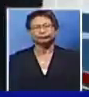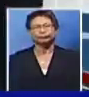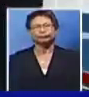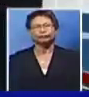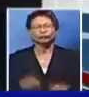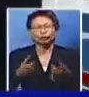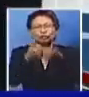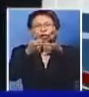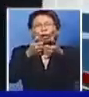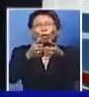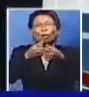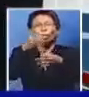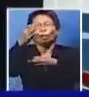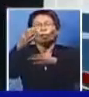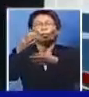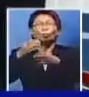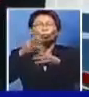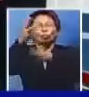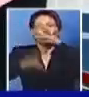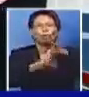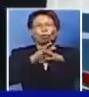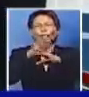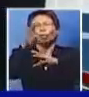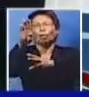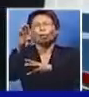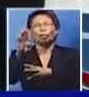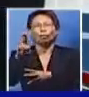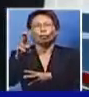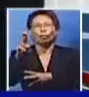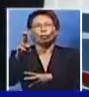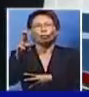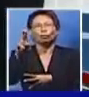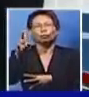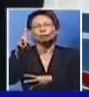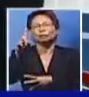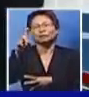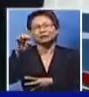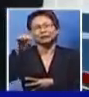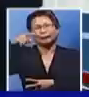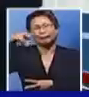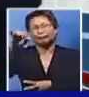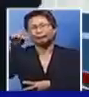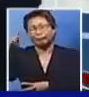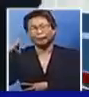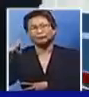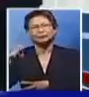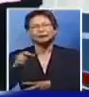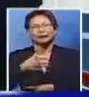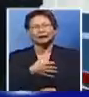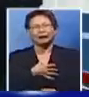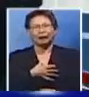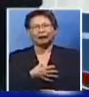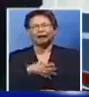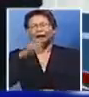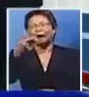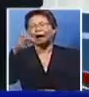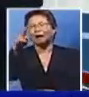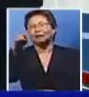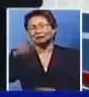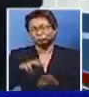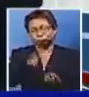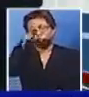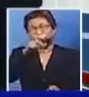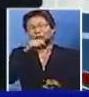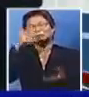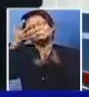Perkembangan kejohanan dunia final ke-17 Budapest, Hungary. Hasrat penerjun negara Nur Dabitah Sabri untuk mencipta kejutan tidak